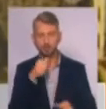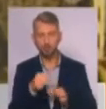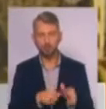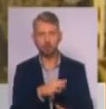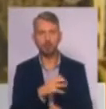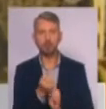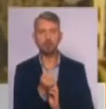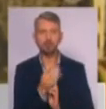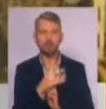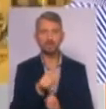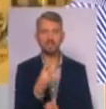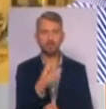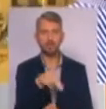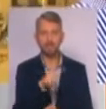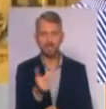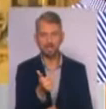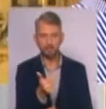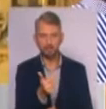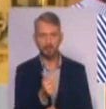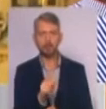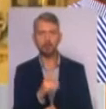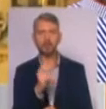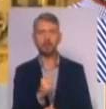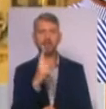склало 14,2 мільярди гривень, що на